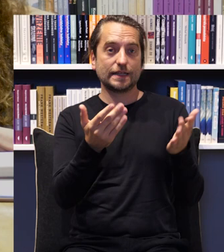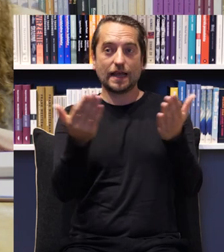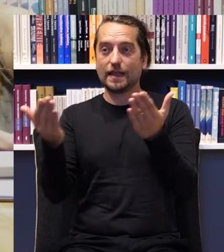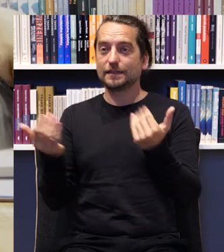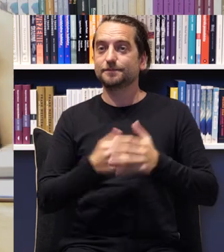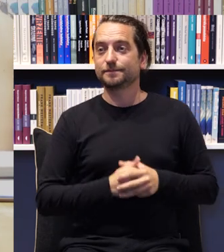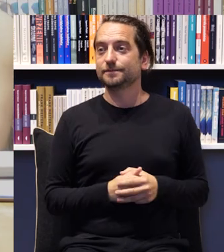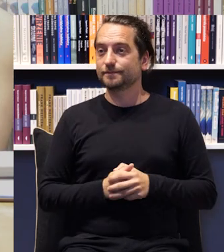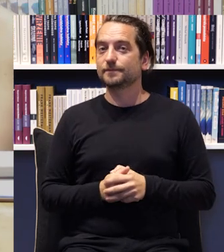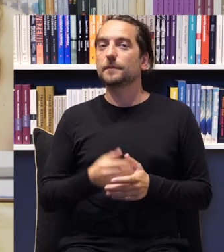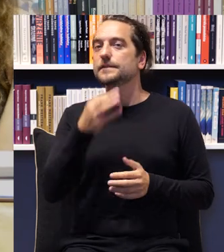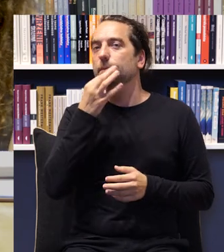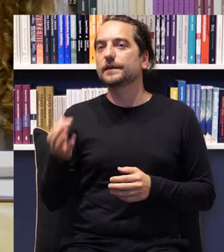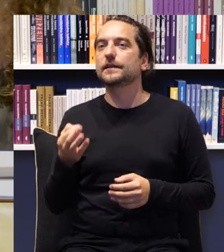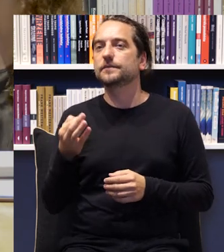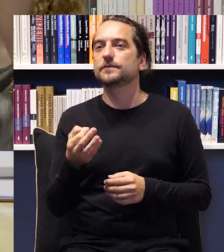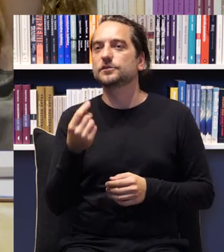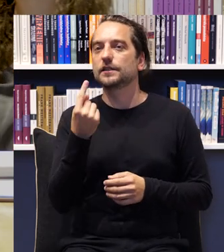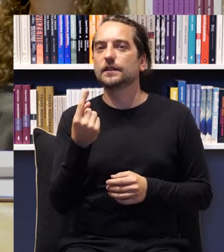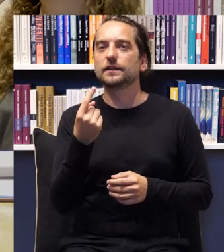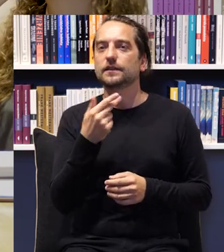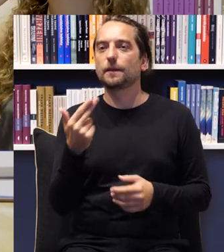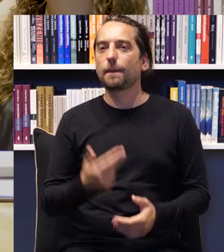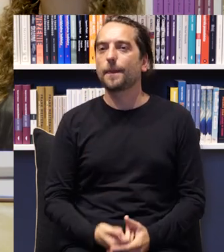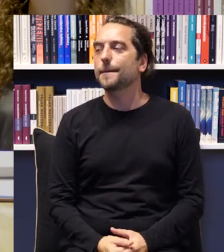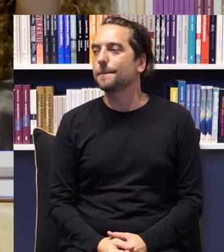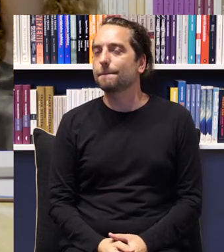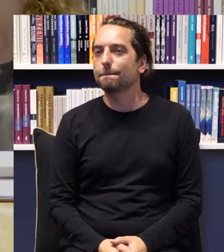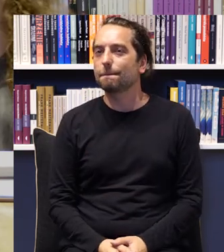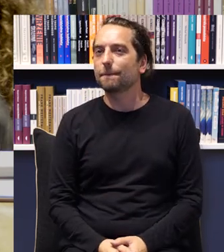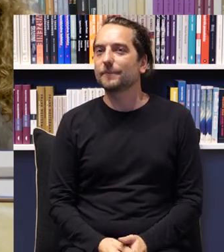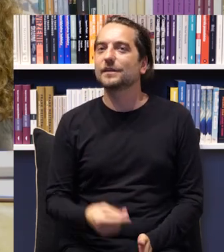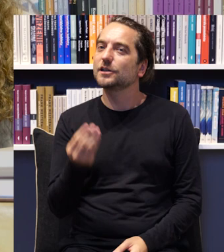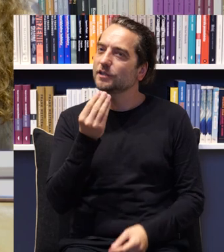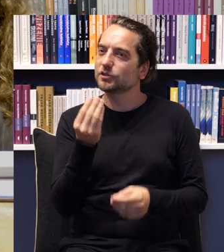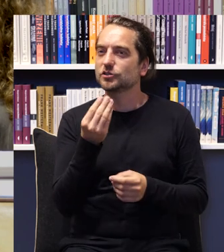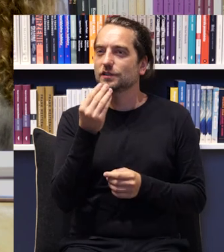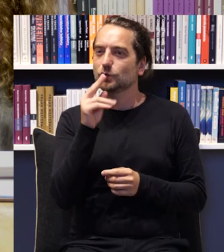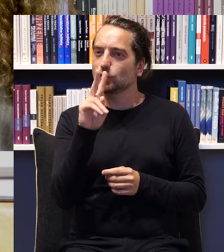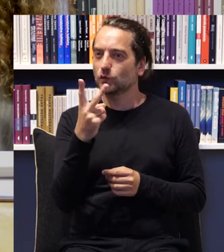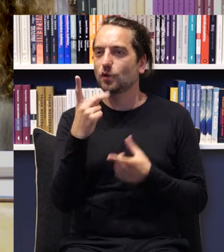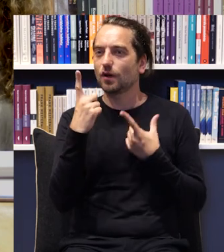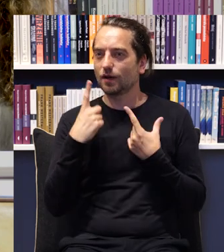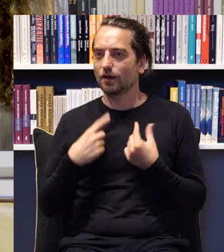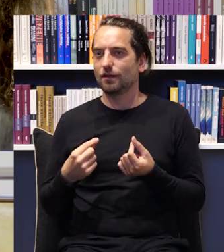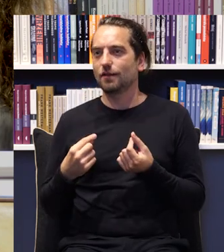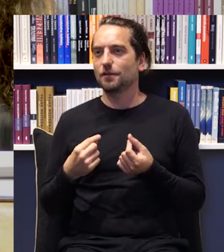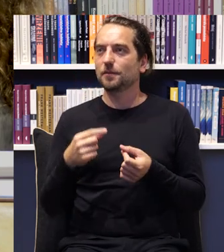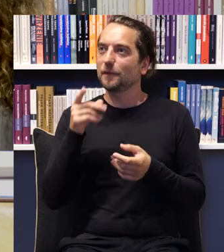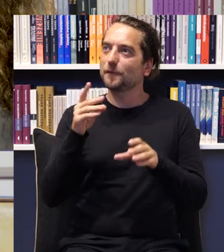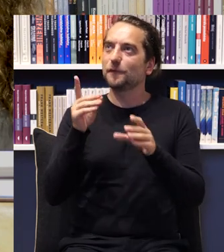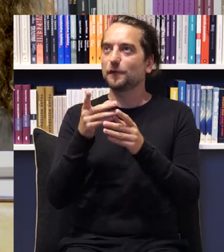podpytam. Już ja mam wrażenie, że jeszcze taką jedną trochę ukrytą bohaterką tej książki jest Warszawa.